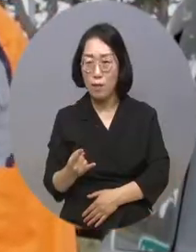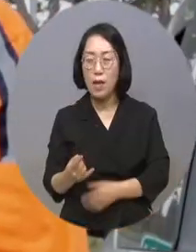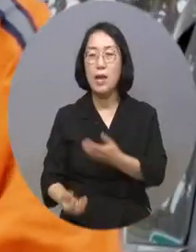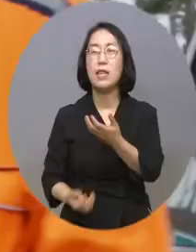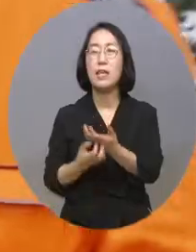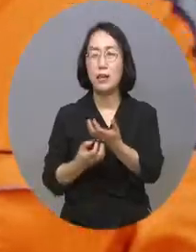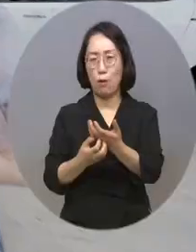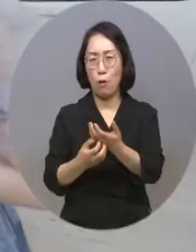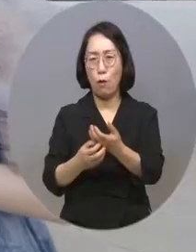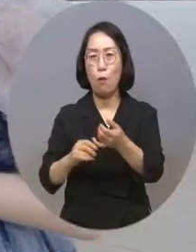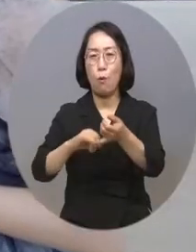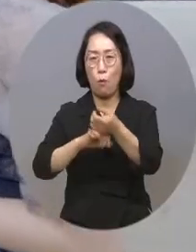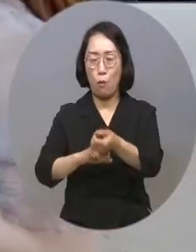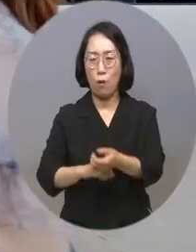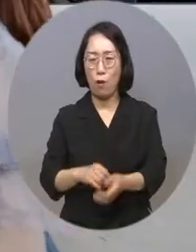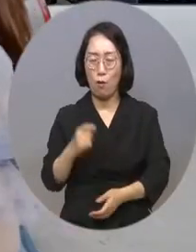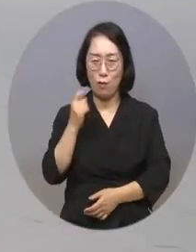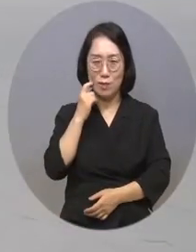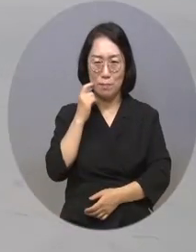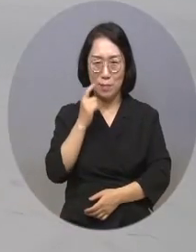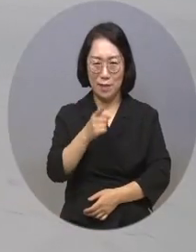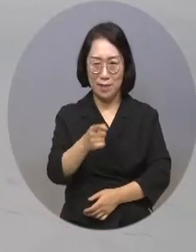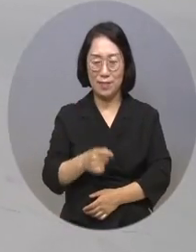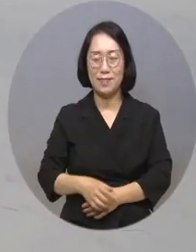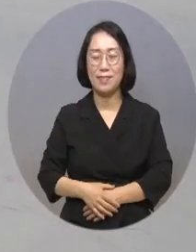진짜? 회도? 거짓말.